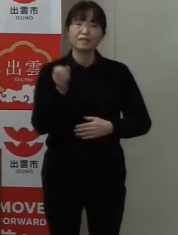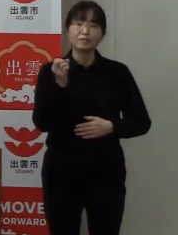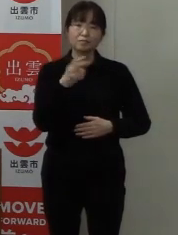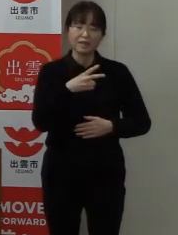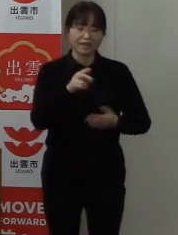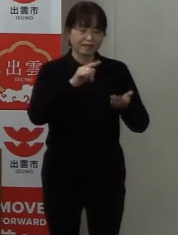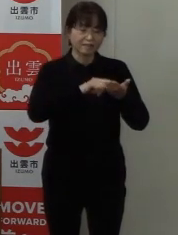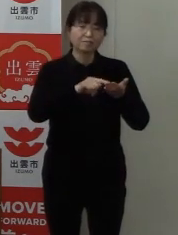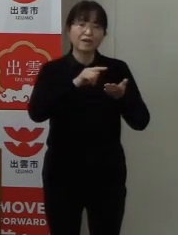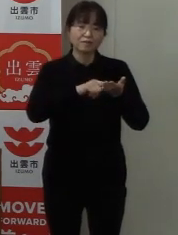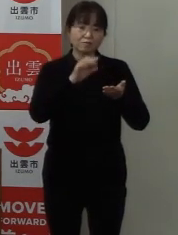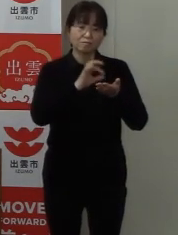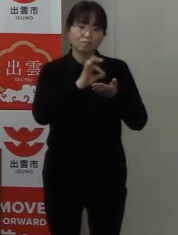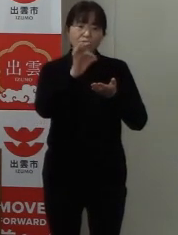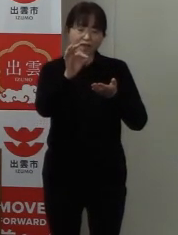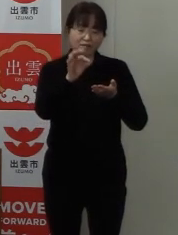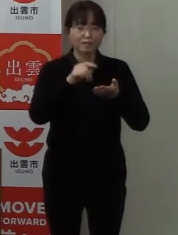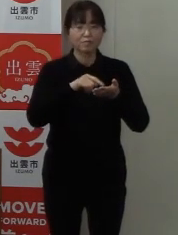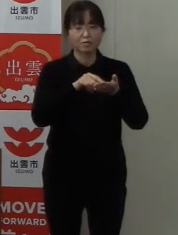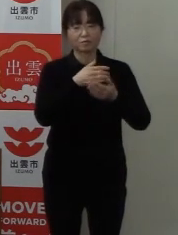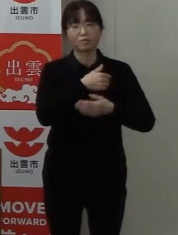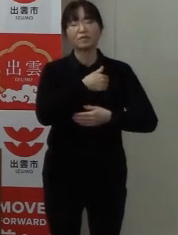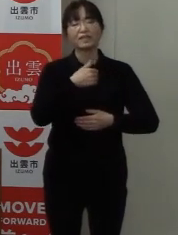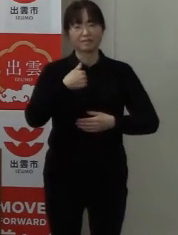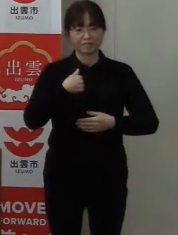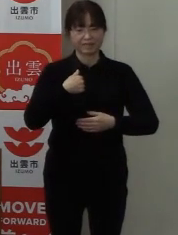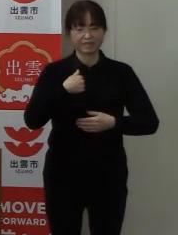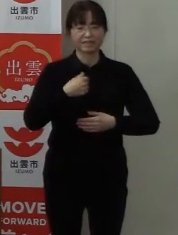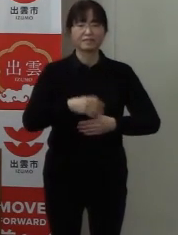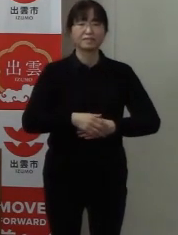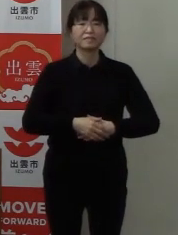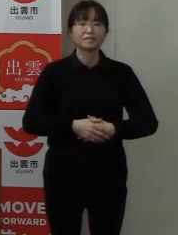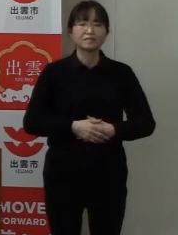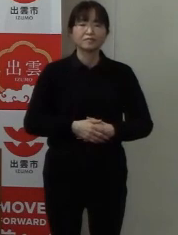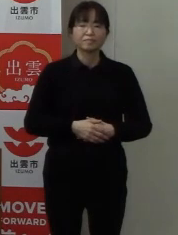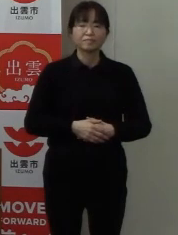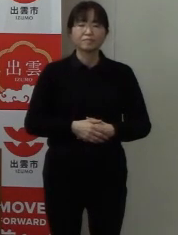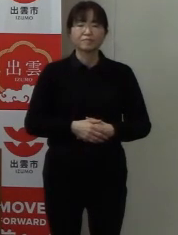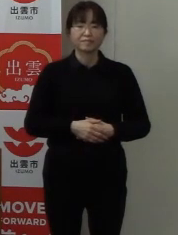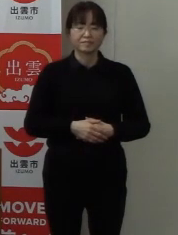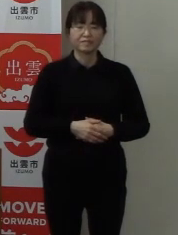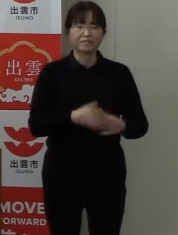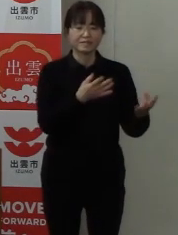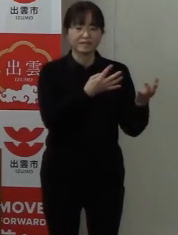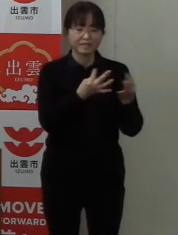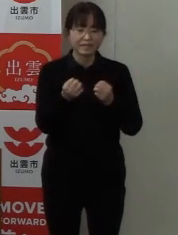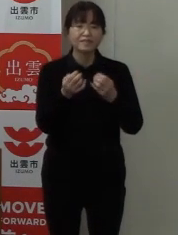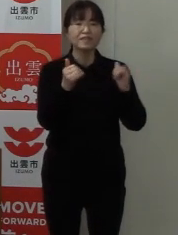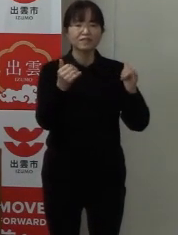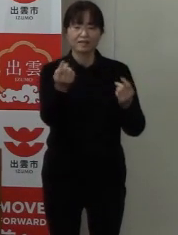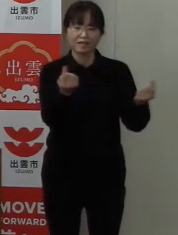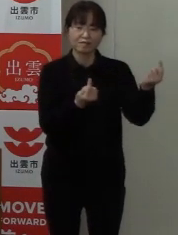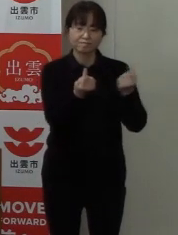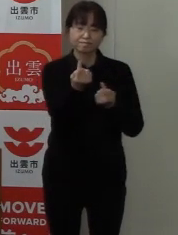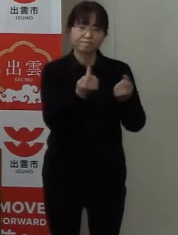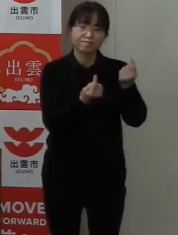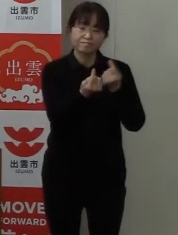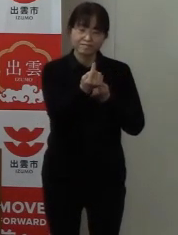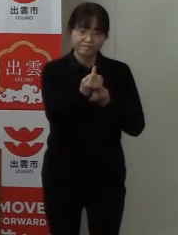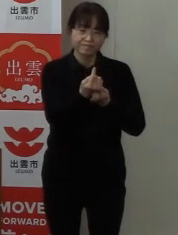申し込みも可能でありますので、そちらの方も利用していただいてですね、多くの皆さん方にご来場いただいて、